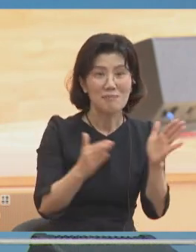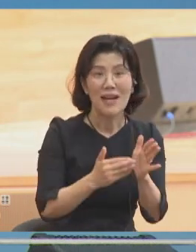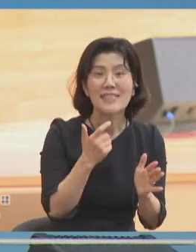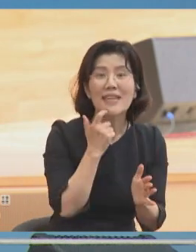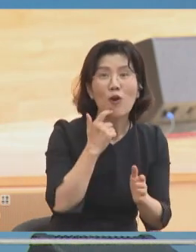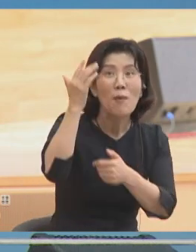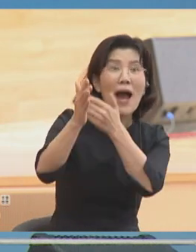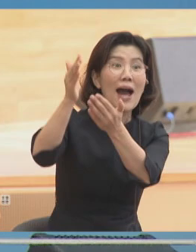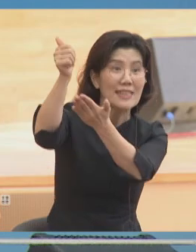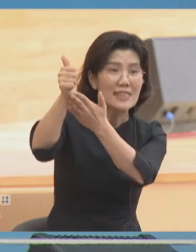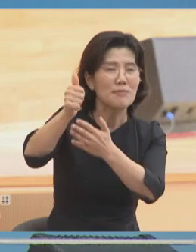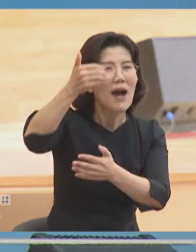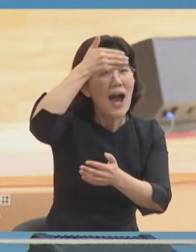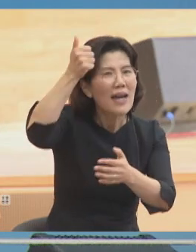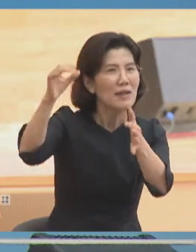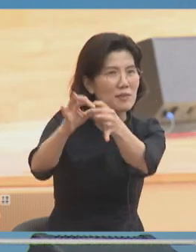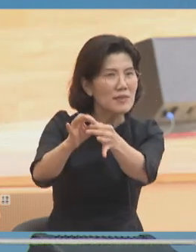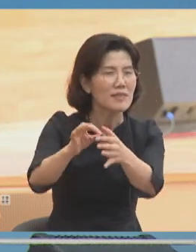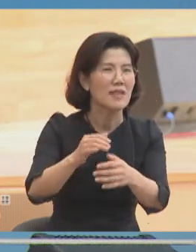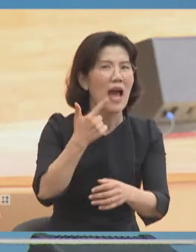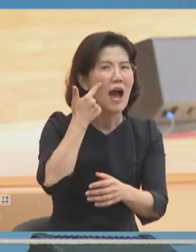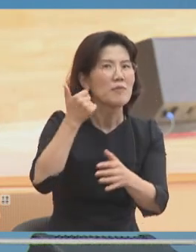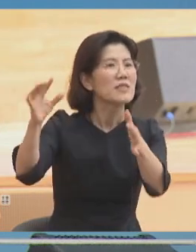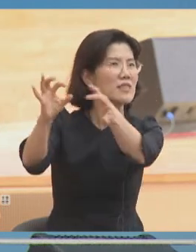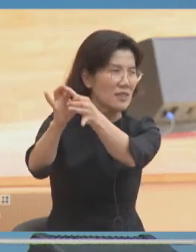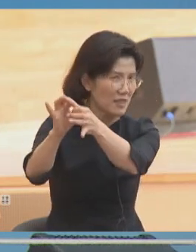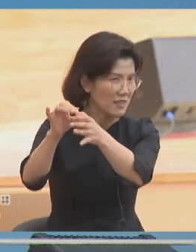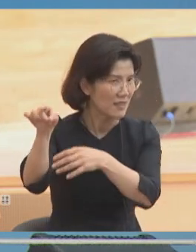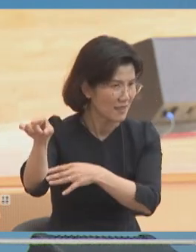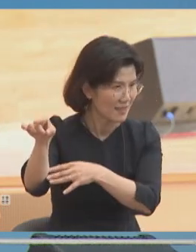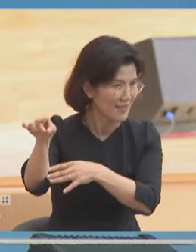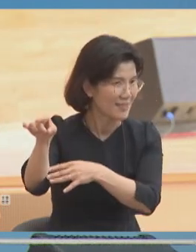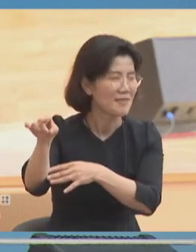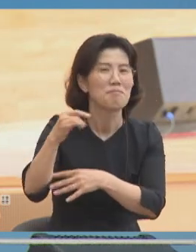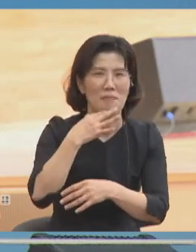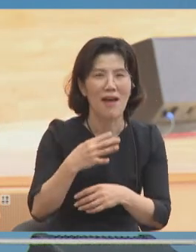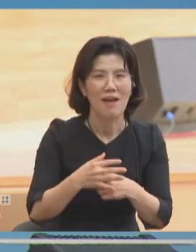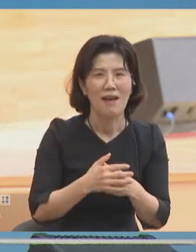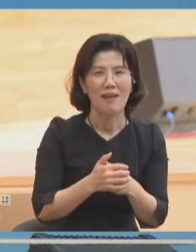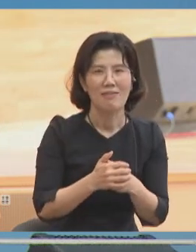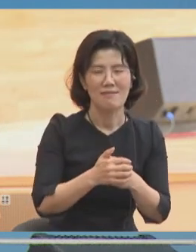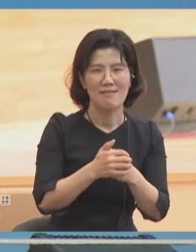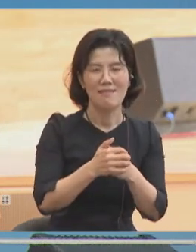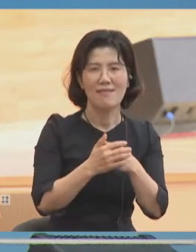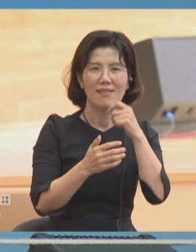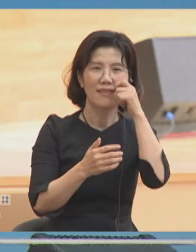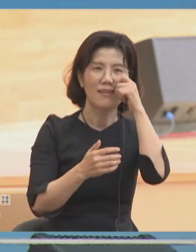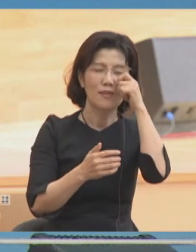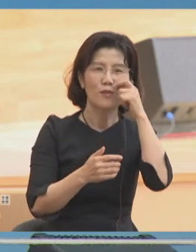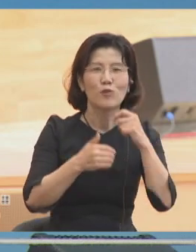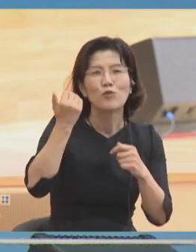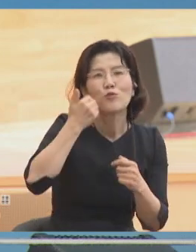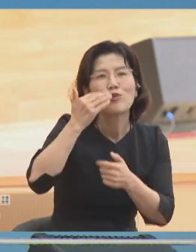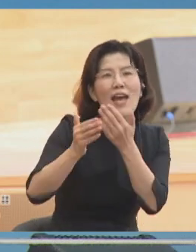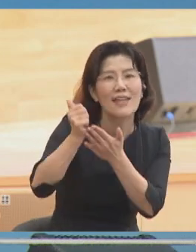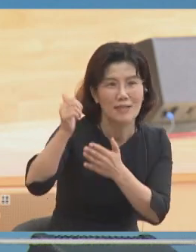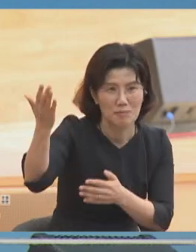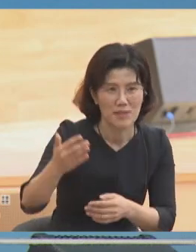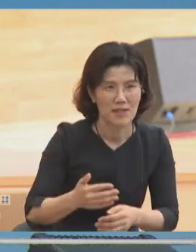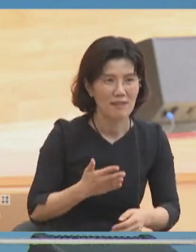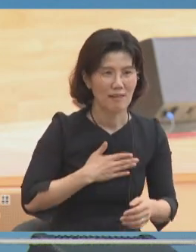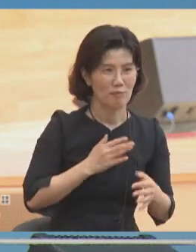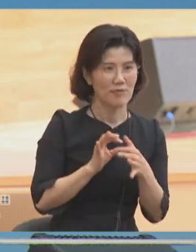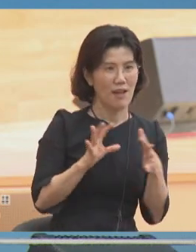하나님은 할아버지 아브라함 하나님 고 아버지 이삭의 하나님이었습니다 노골적으로 말하면 어떤 하나님입니까 넘의